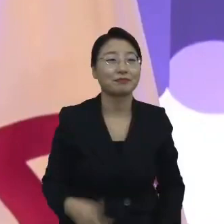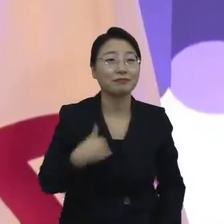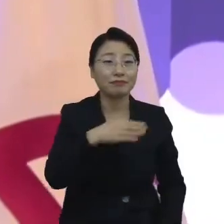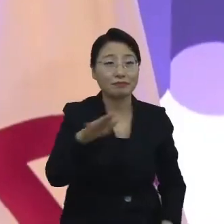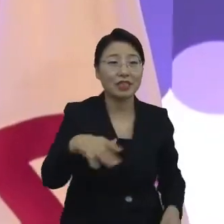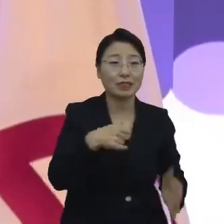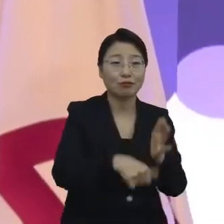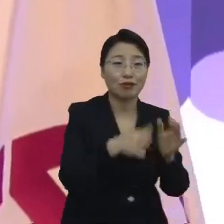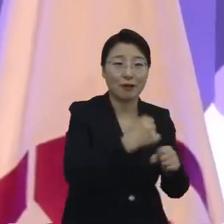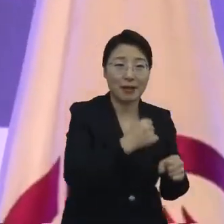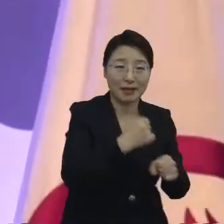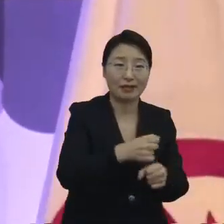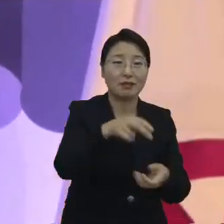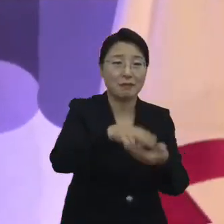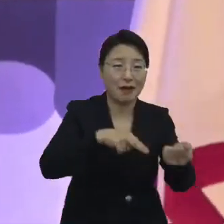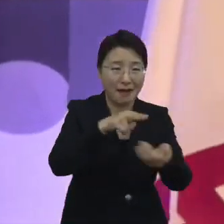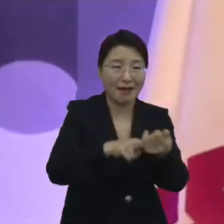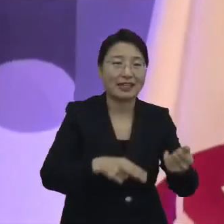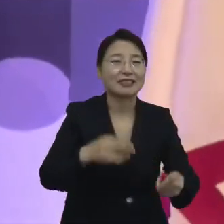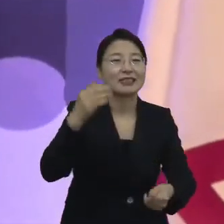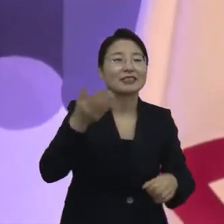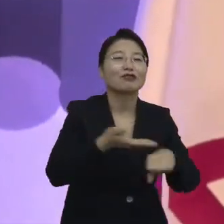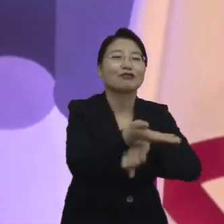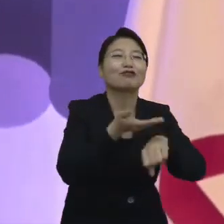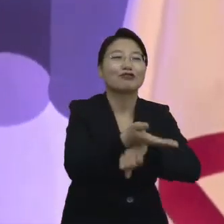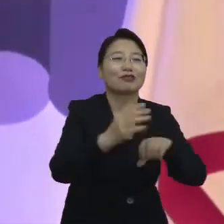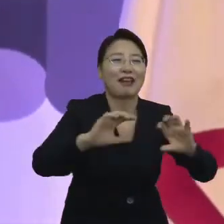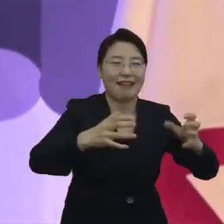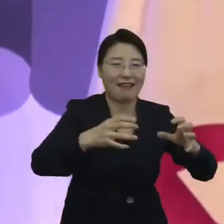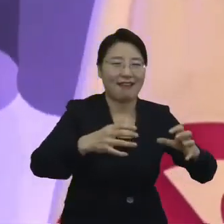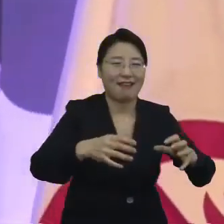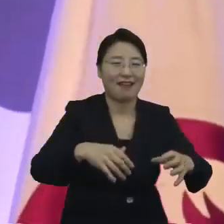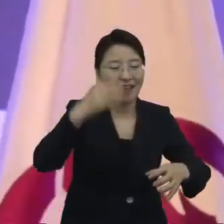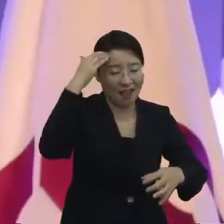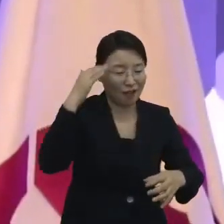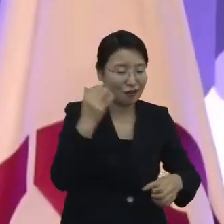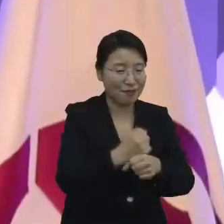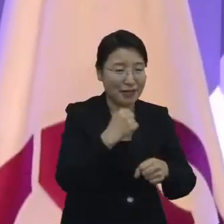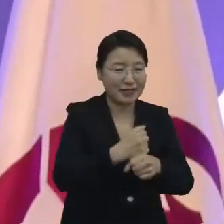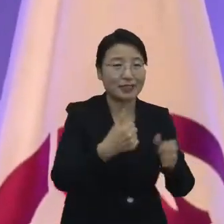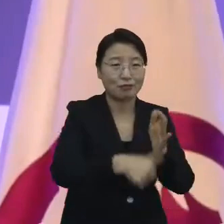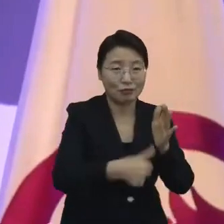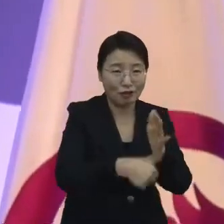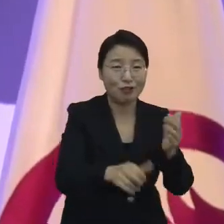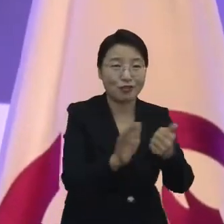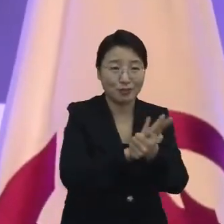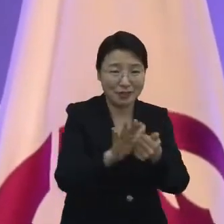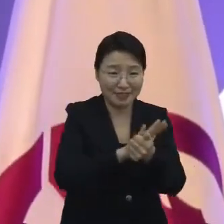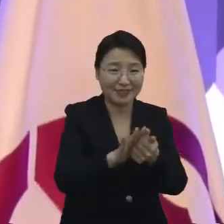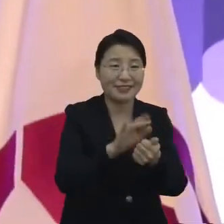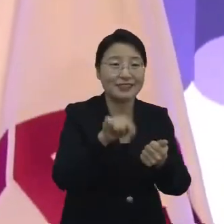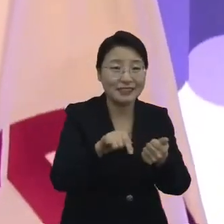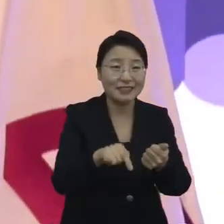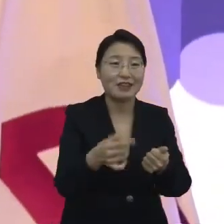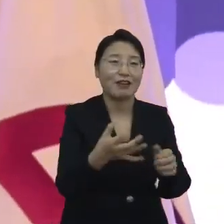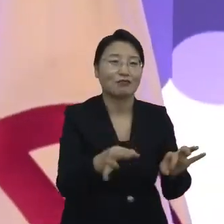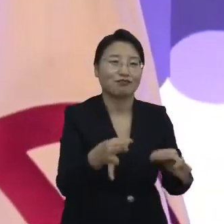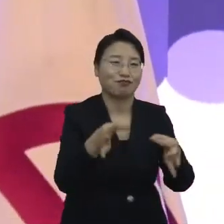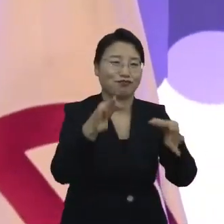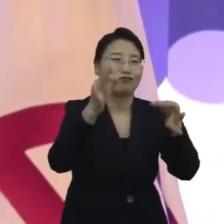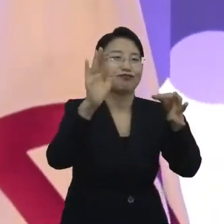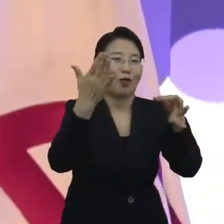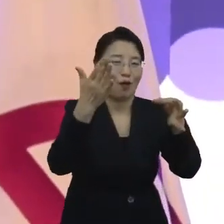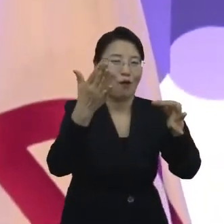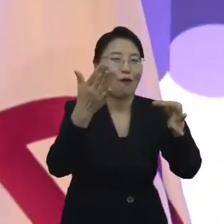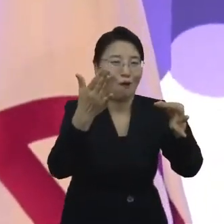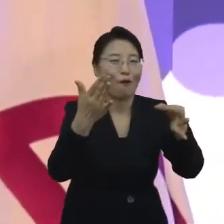물건을 만들어서 내다 팔아서 먹고 사는 나라인데 우리가 생산하는 상품과 서비스의 가격이 올라가고 그러니까